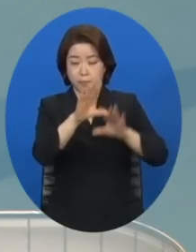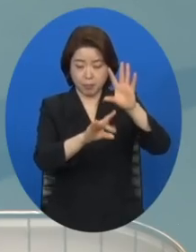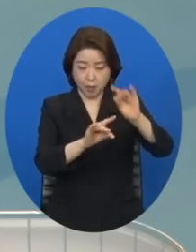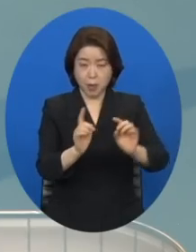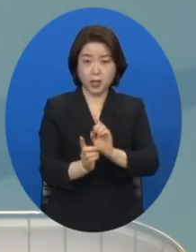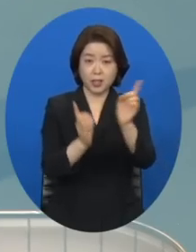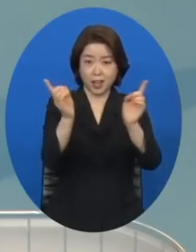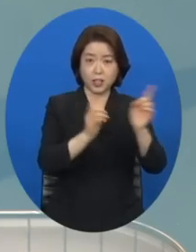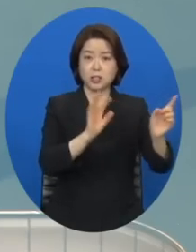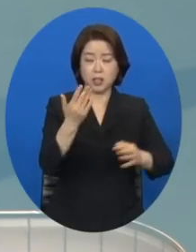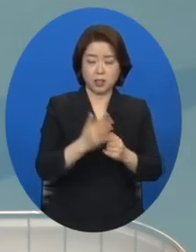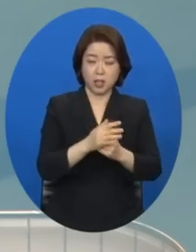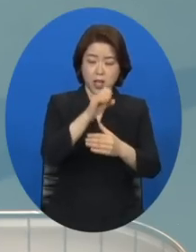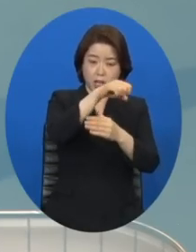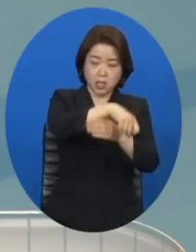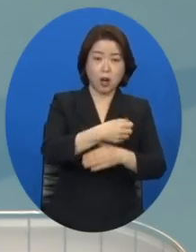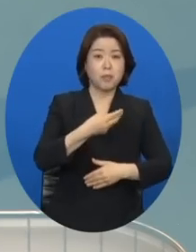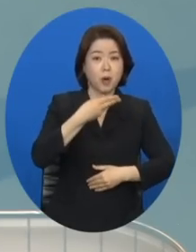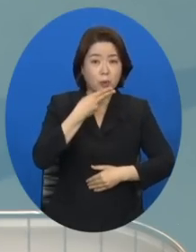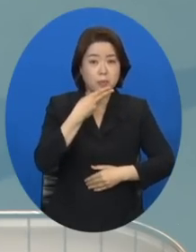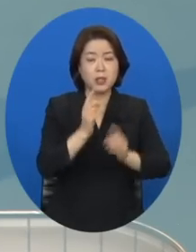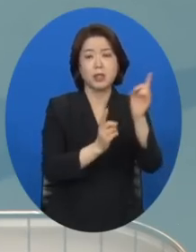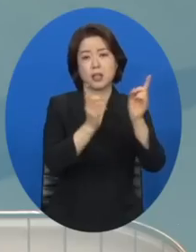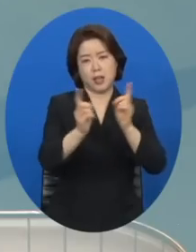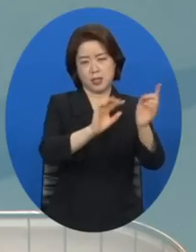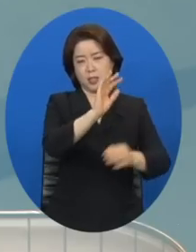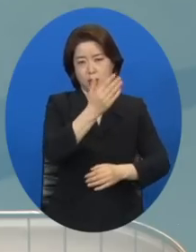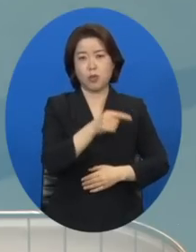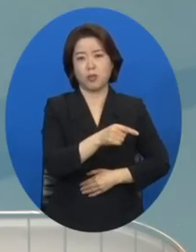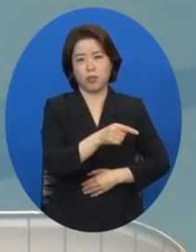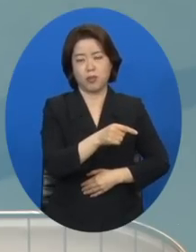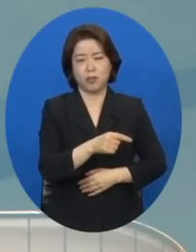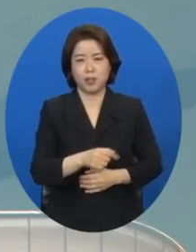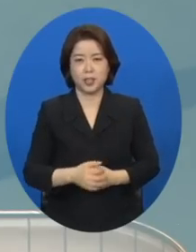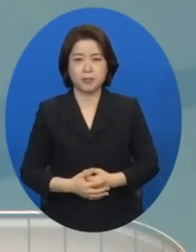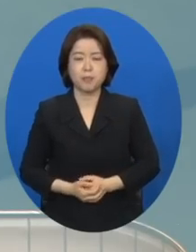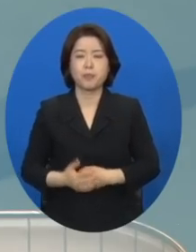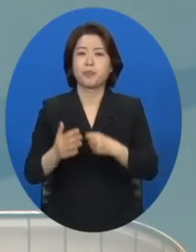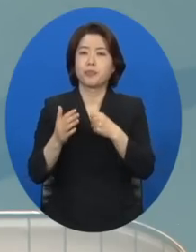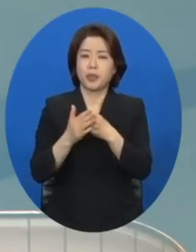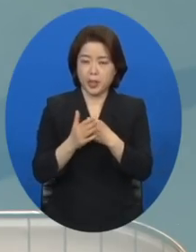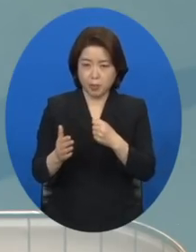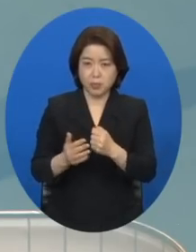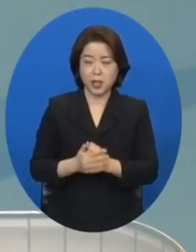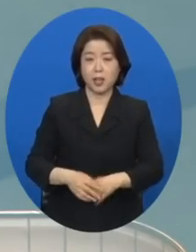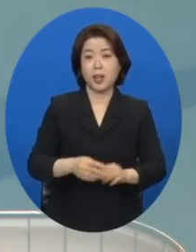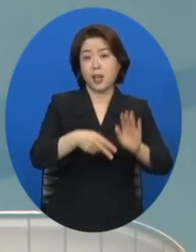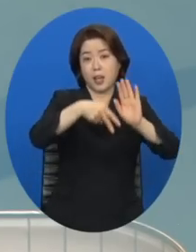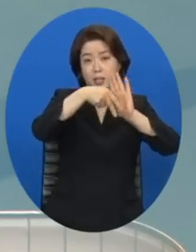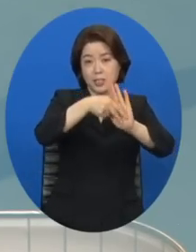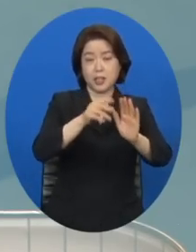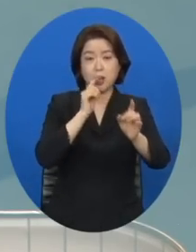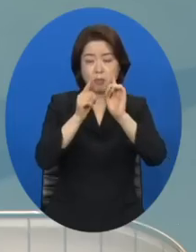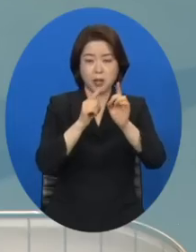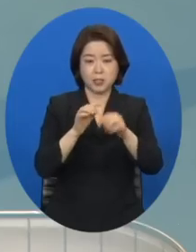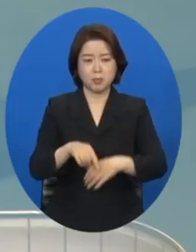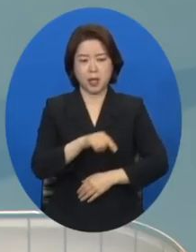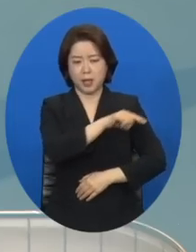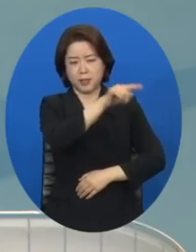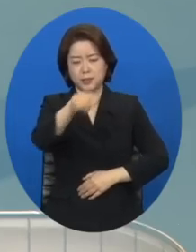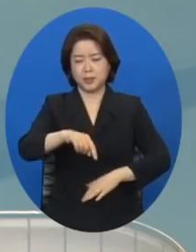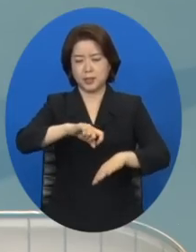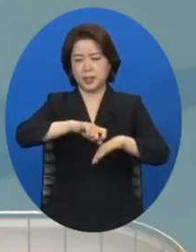되어 버린 거예요 열매 맺지 못하는 아버지가 되어 버린 것입니다 그래서 이사야 말씀에 그들에게 재앙이 임하고 있다